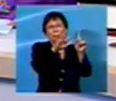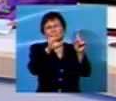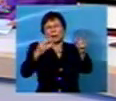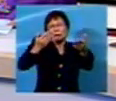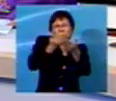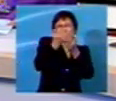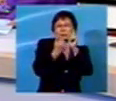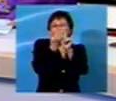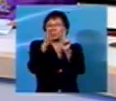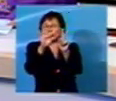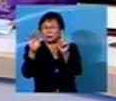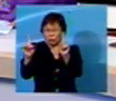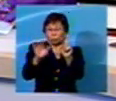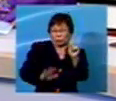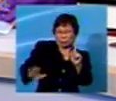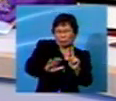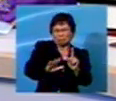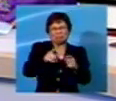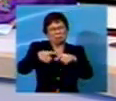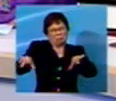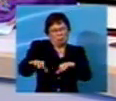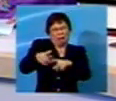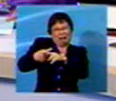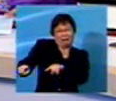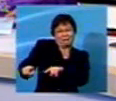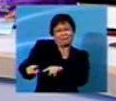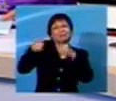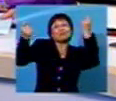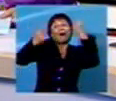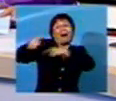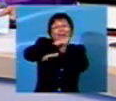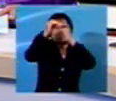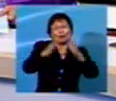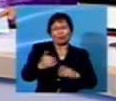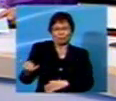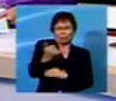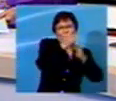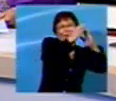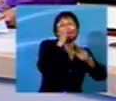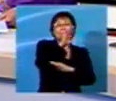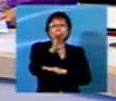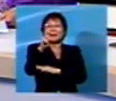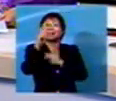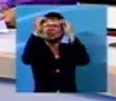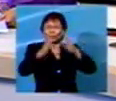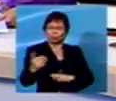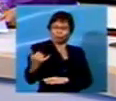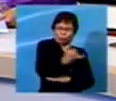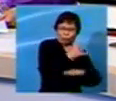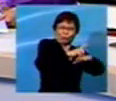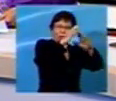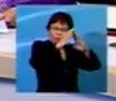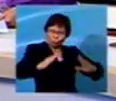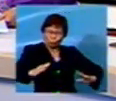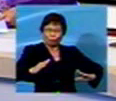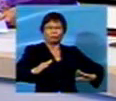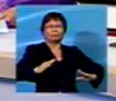hingga 1961 membuat sedikit kelainan Sempena hari guru dengan mengunjungi bekas guru mereka Cikgu Husin Ahmad di kediamannya di